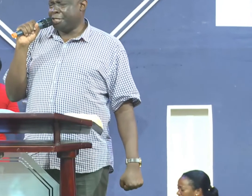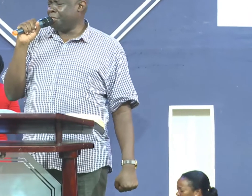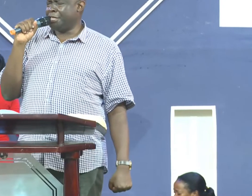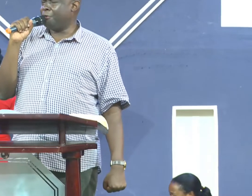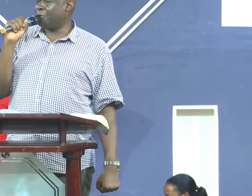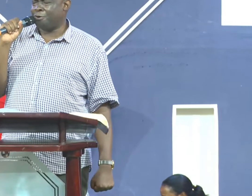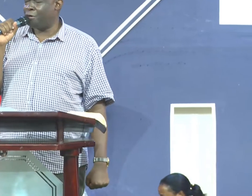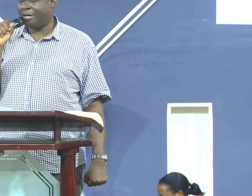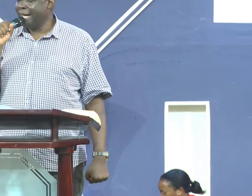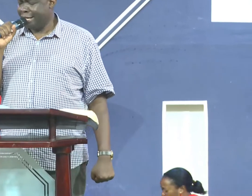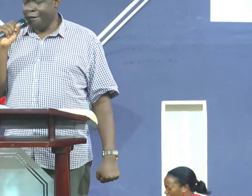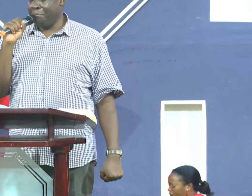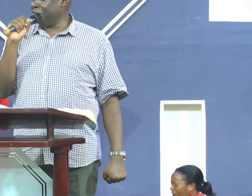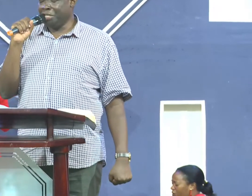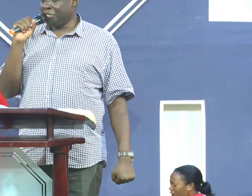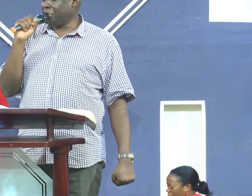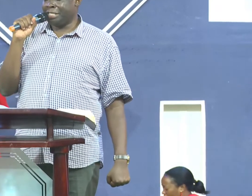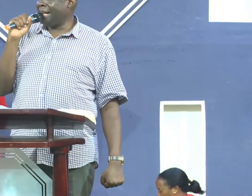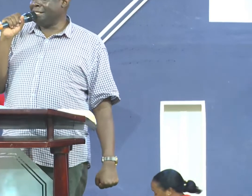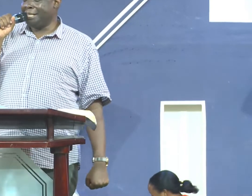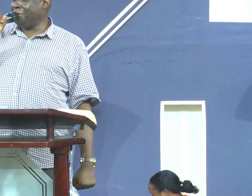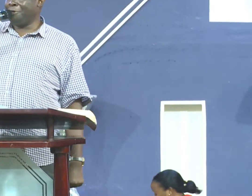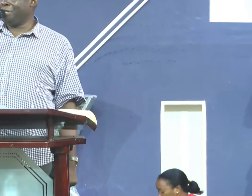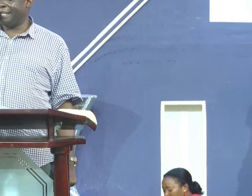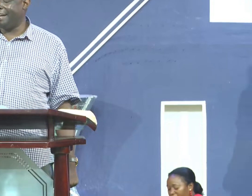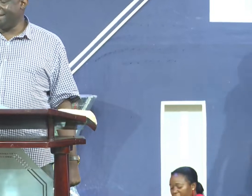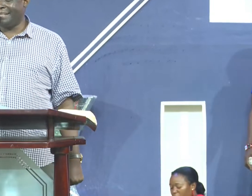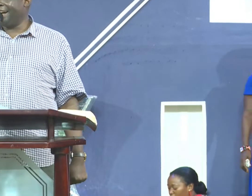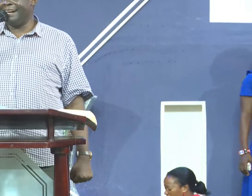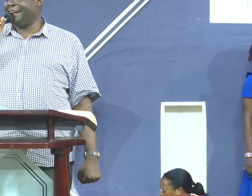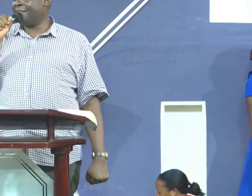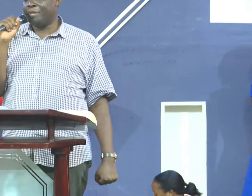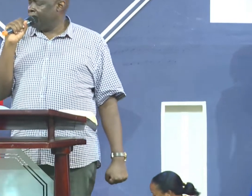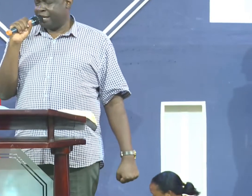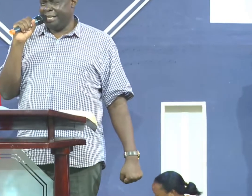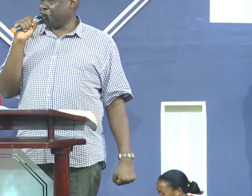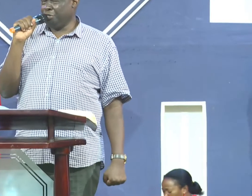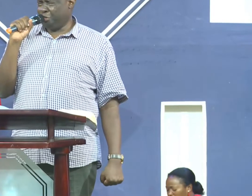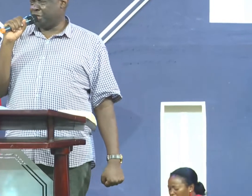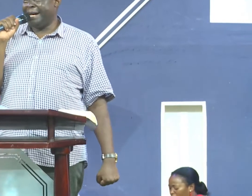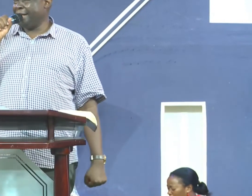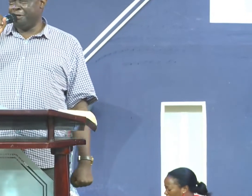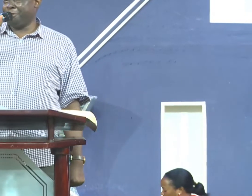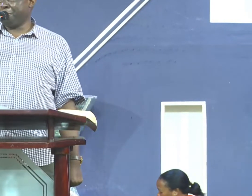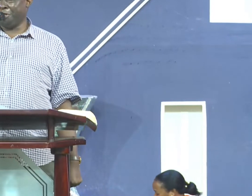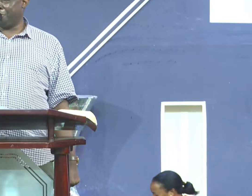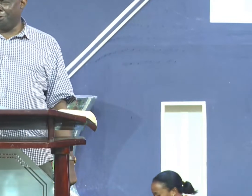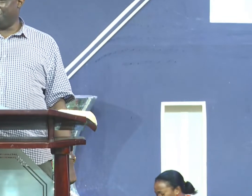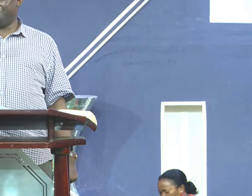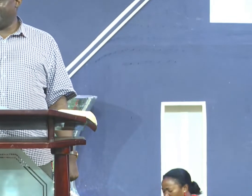olw'embeera ez'enjawulo ebizinesi ezaali zirina okutandika ekiro kya